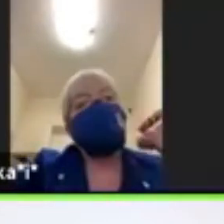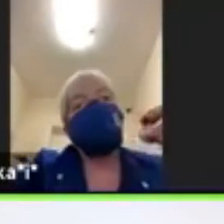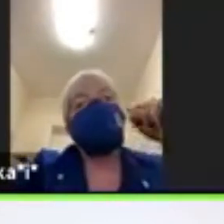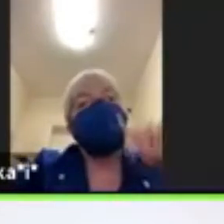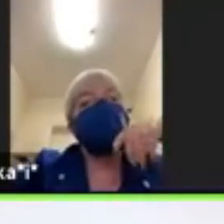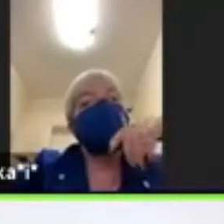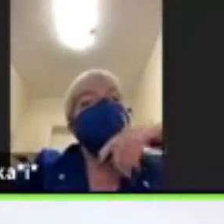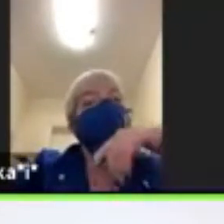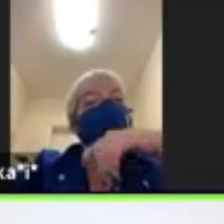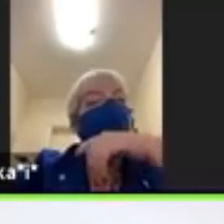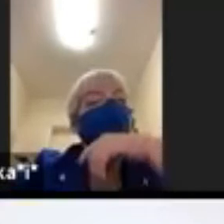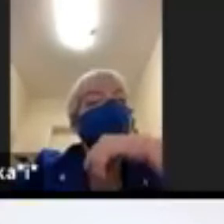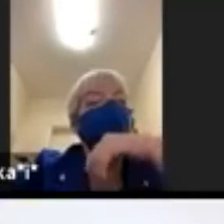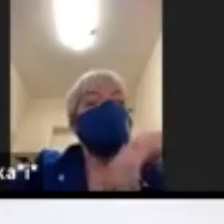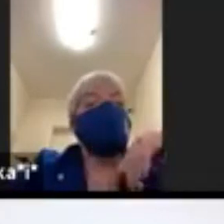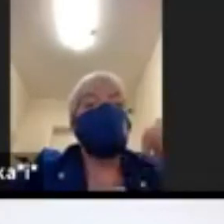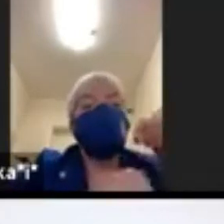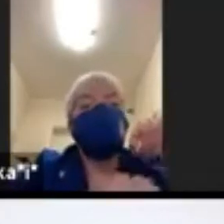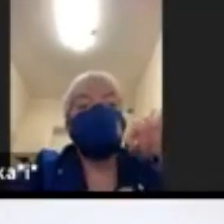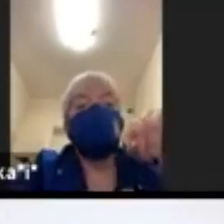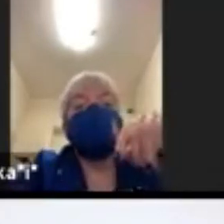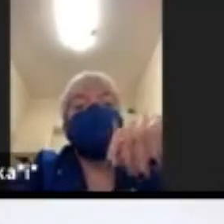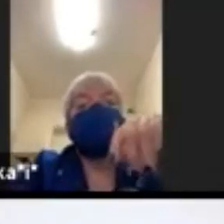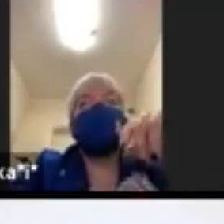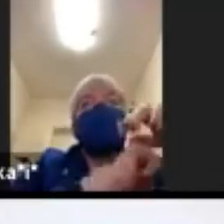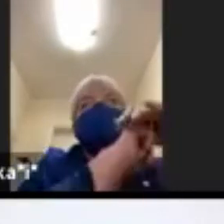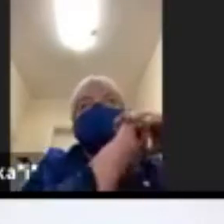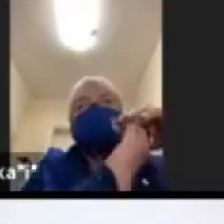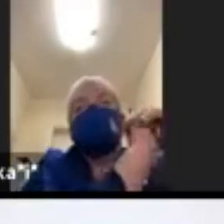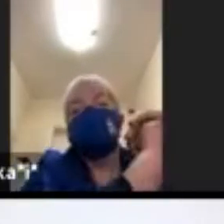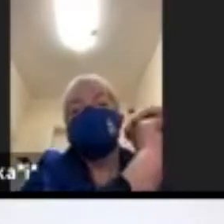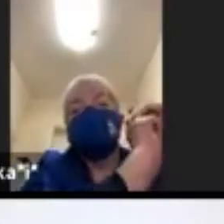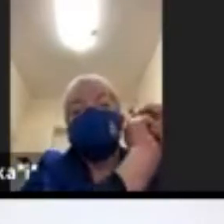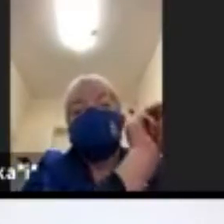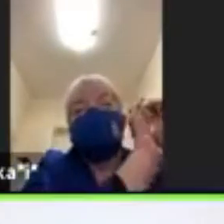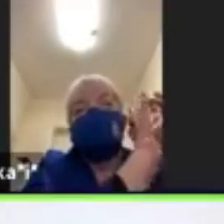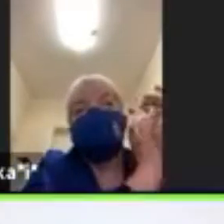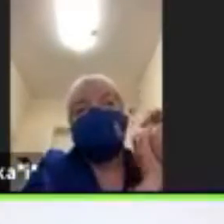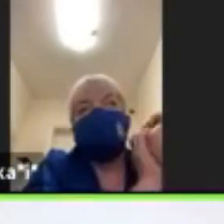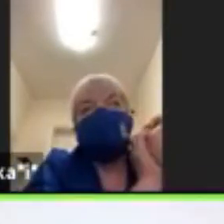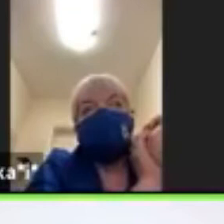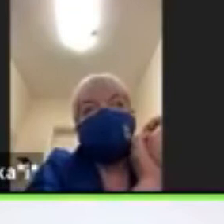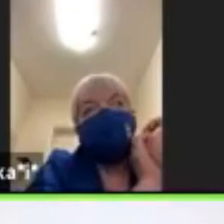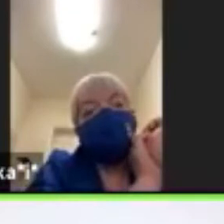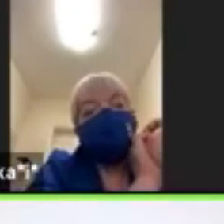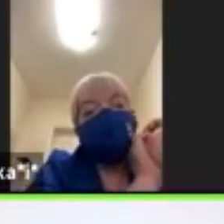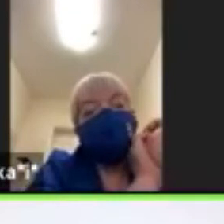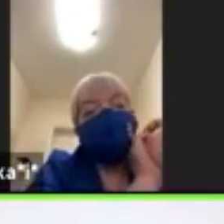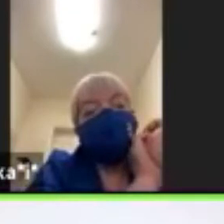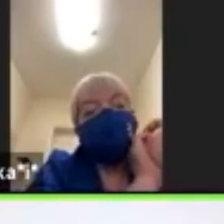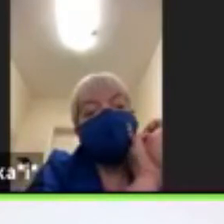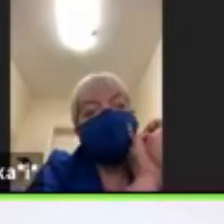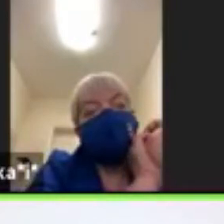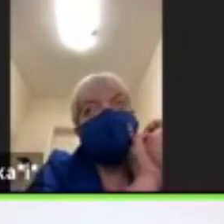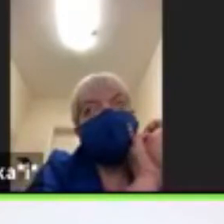edukacijskim grupama. Ok, to bi bilo molim to. Pomoć Dorijane. Molim pomoć Dorijane. Ako neko možda može dodati što se tiče